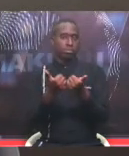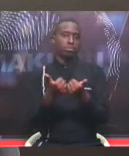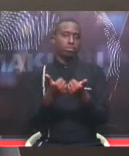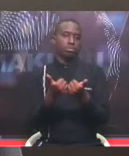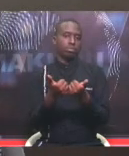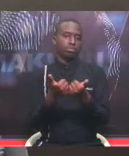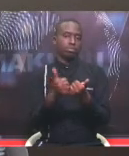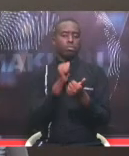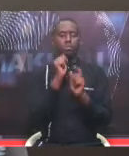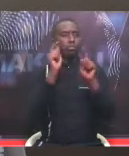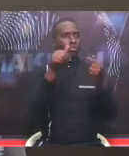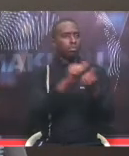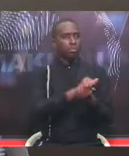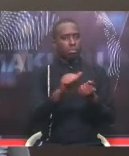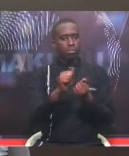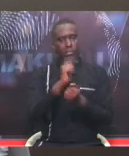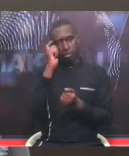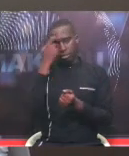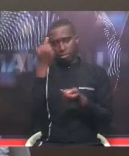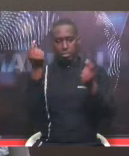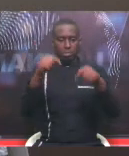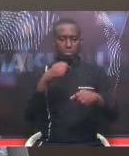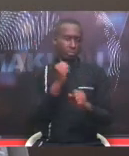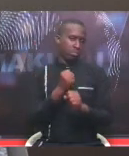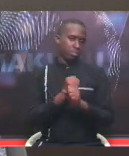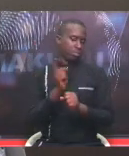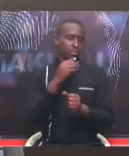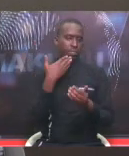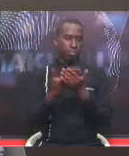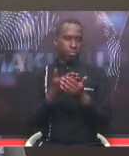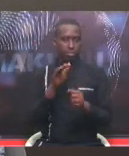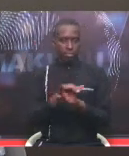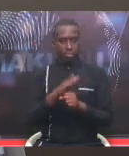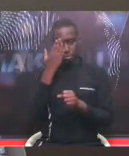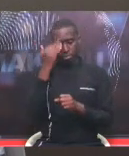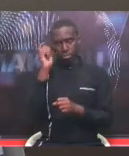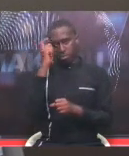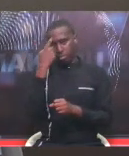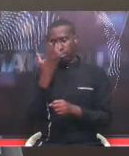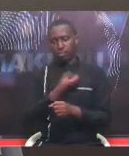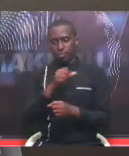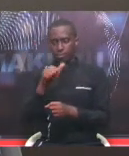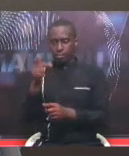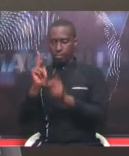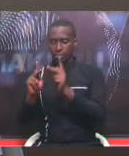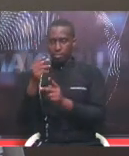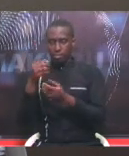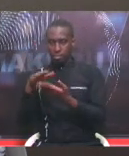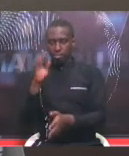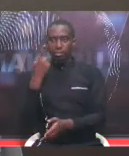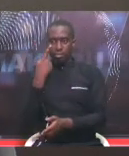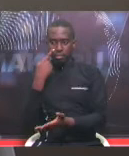no kugenda bakabisenya ngo leta izagaruka ibikore ntabwo bikwiye kuko leta ibifite abandi benshi igomba kureberera no gufasha